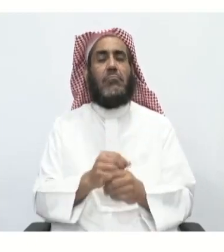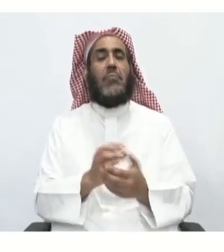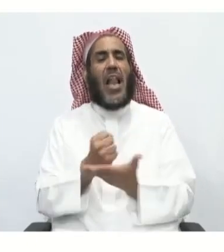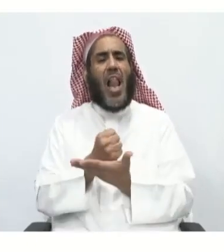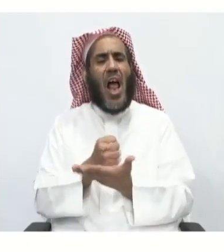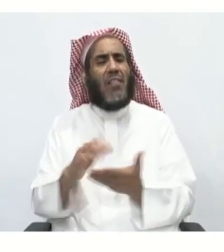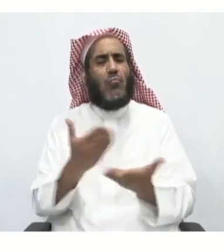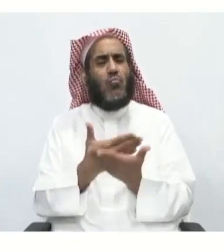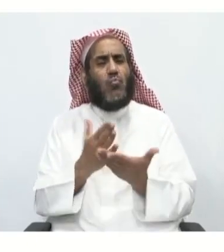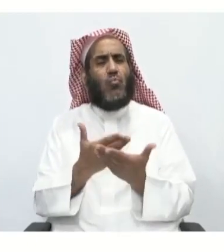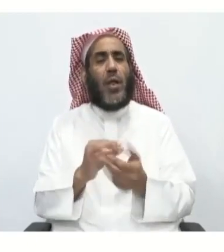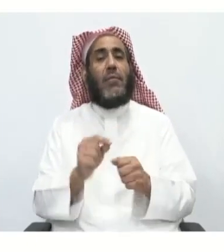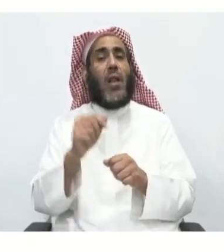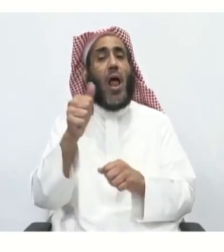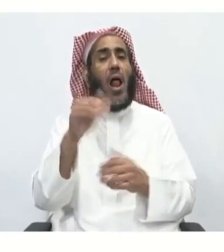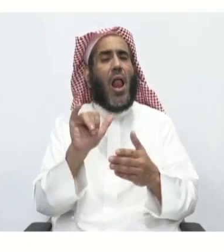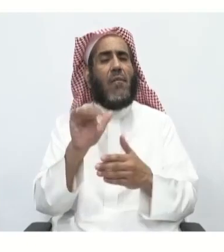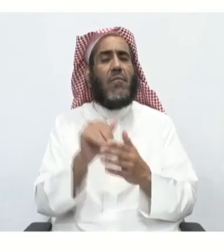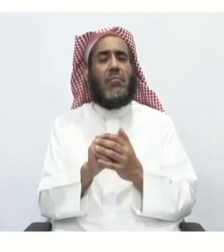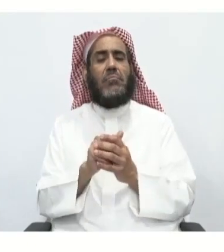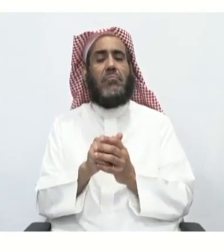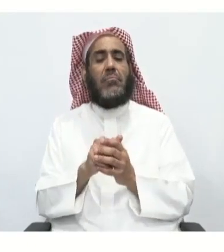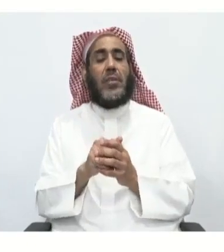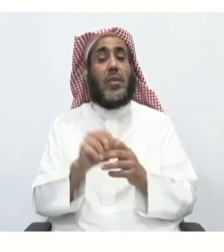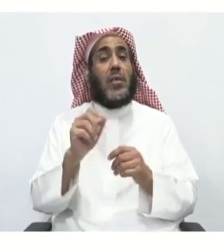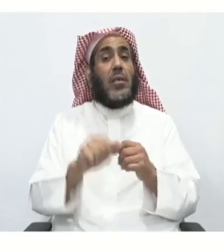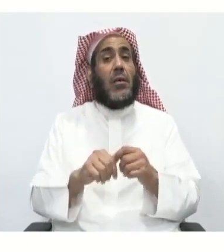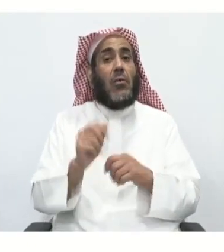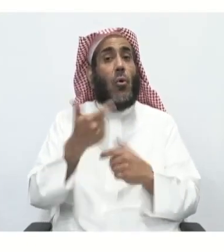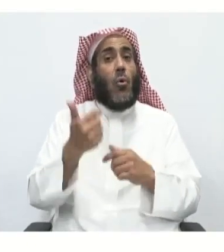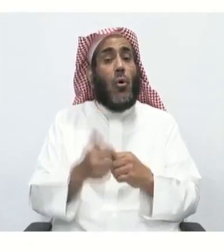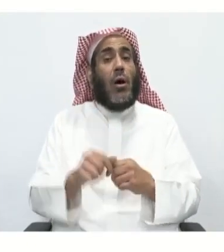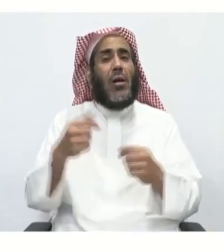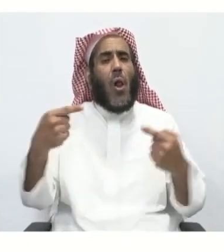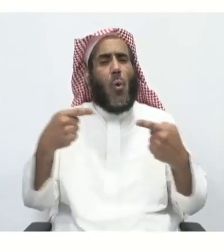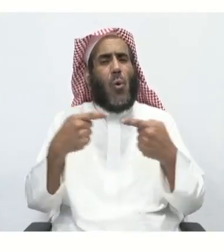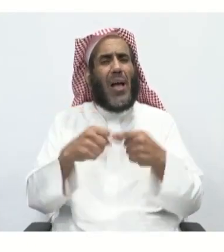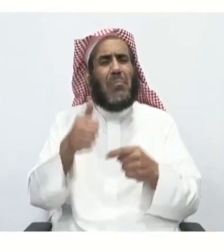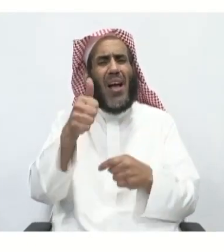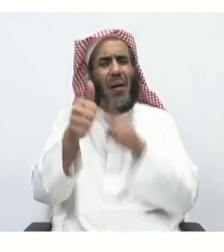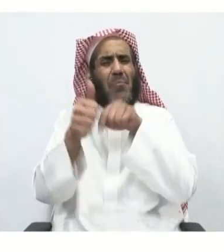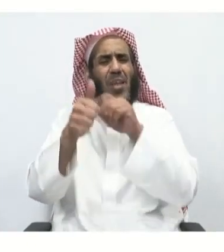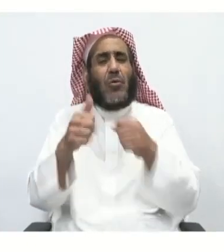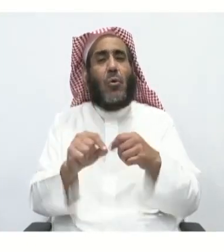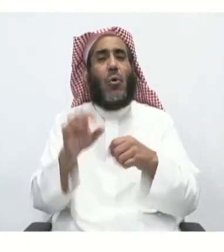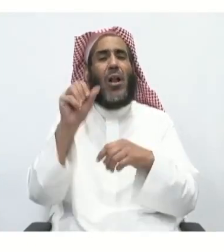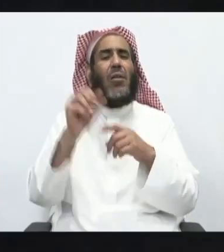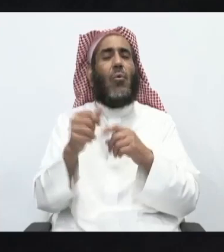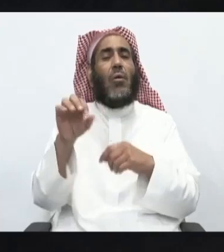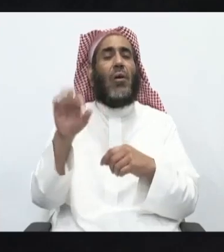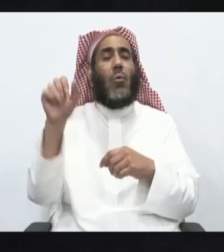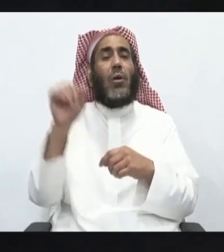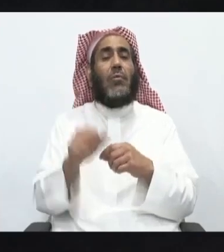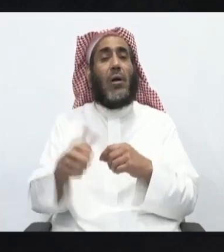طبعا الحذف هنا الالف همزه الوصل ما يحذف الياء وحرف العله ما يحذف